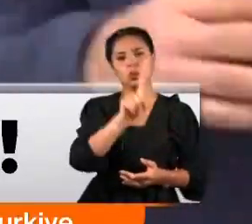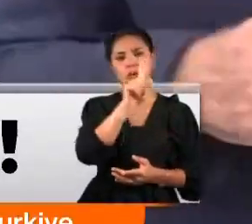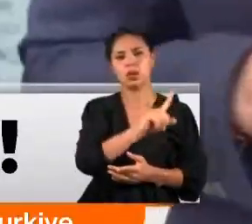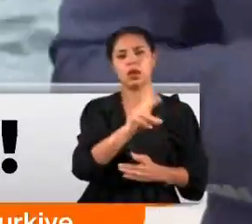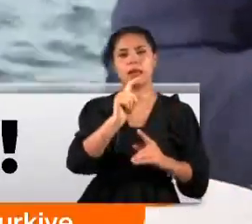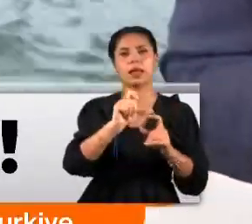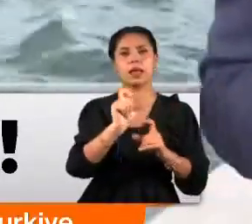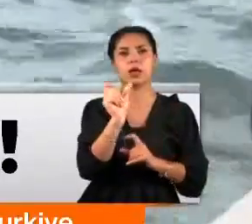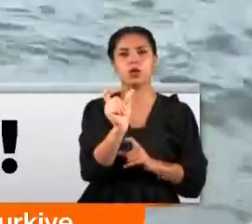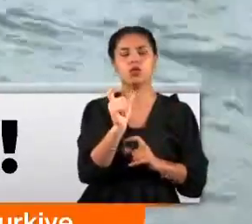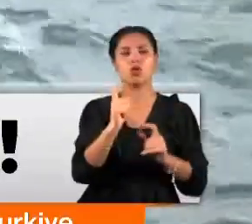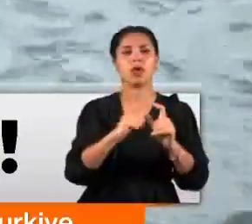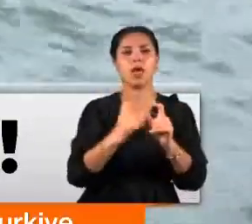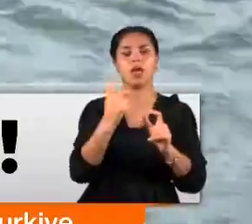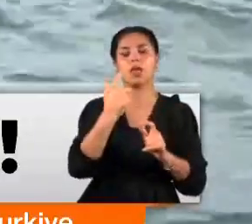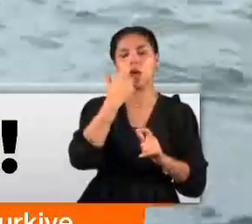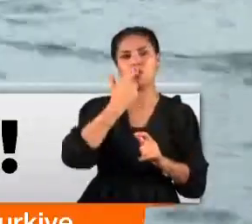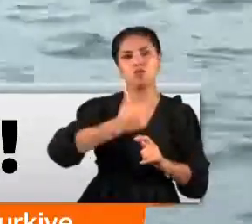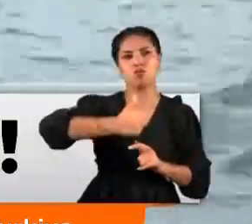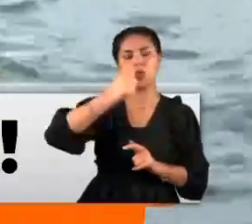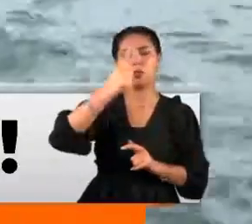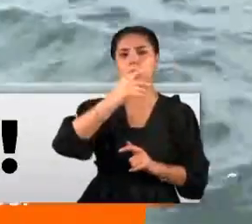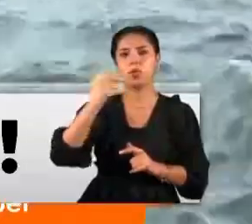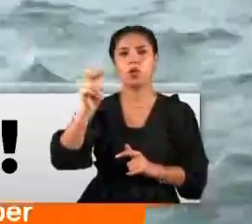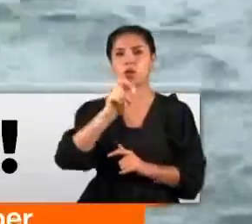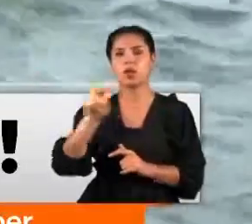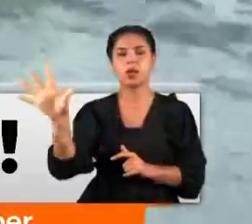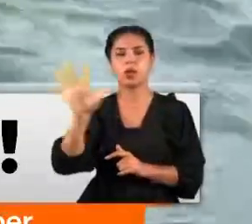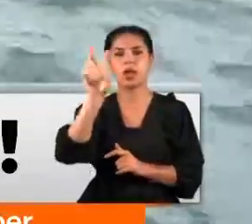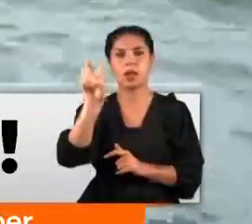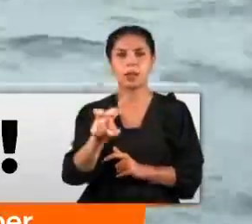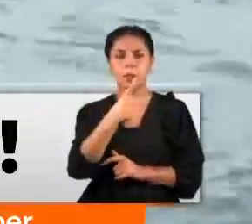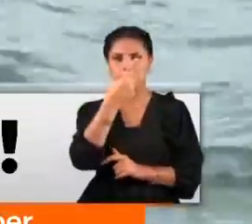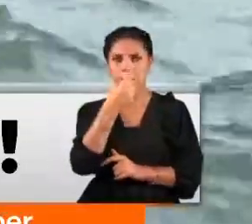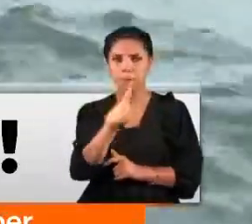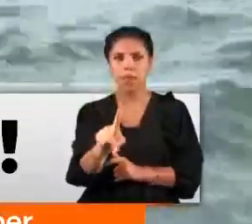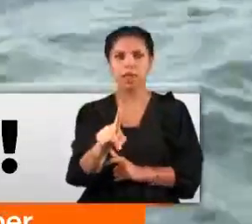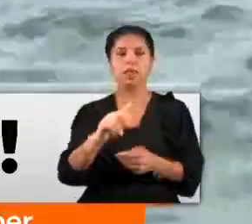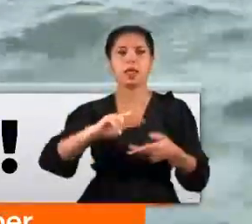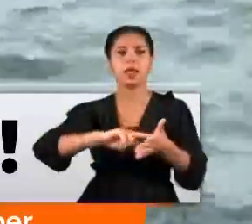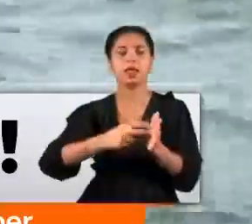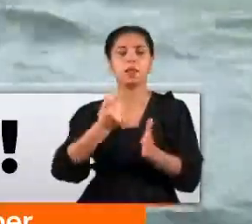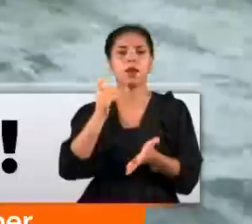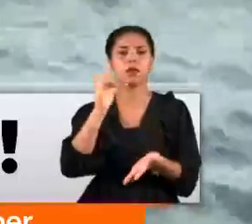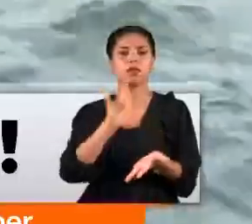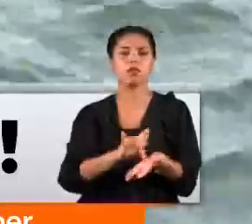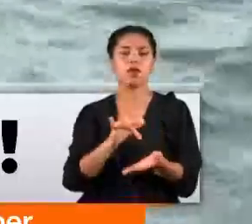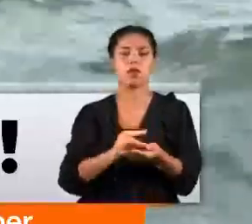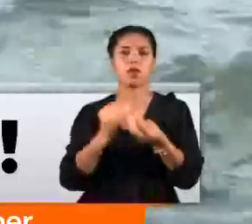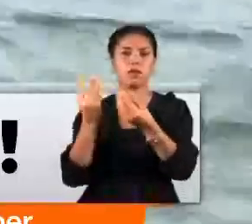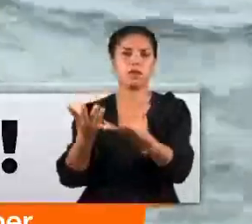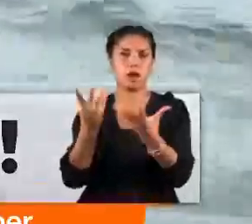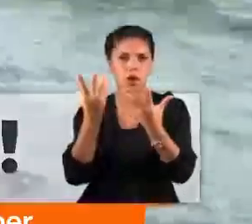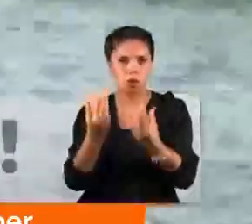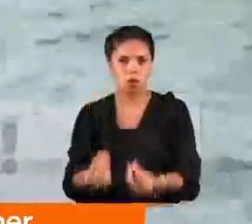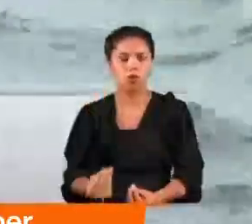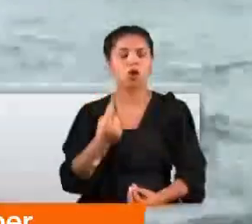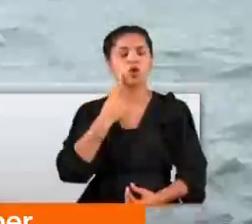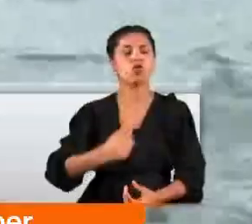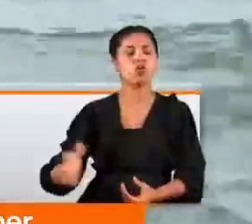İSU Genel Müdürlüğü'ne 1 milyon 858 bin 610 lira idari para cezası uygulandı ve